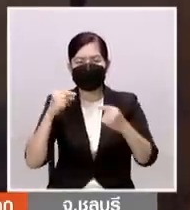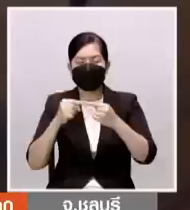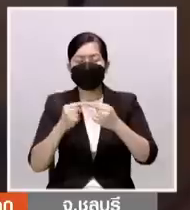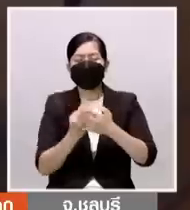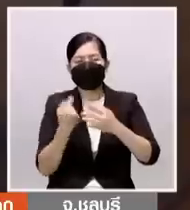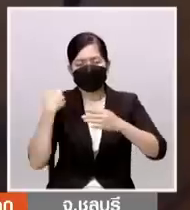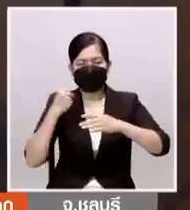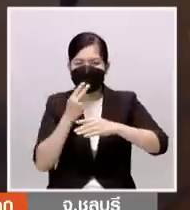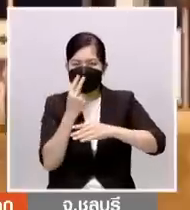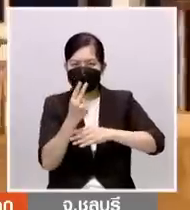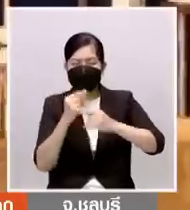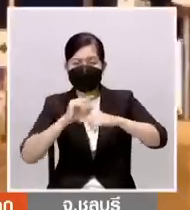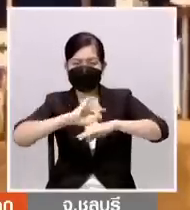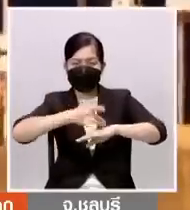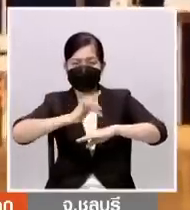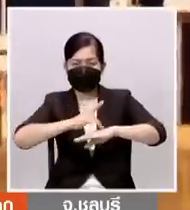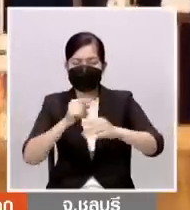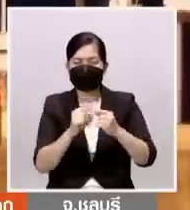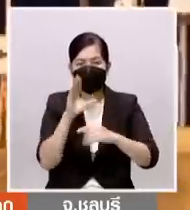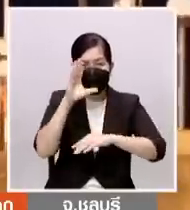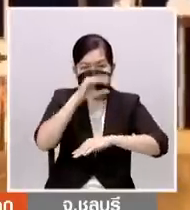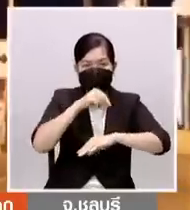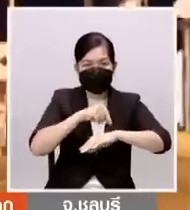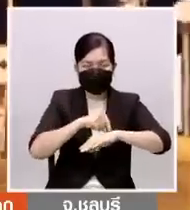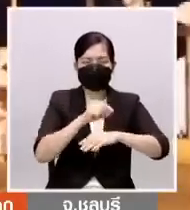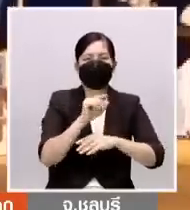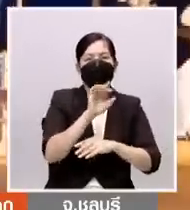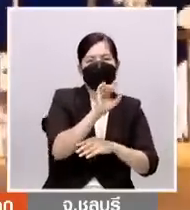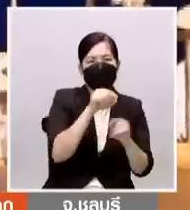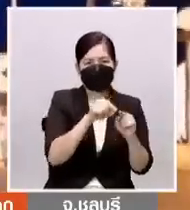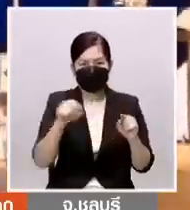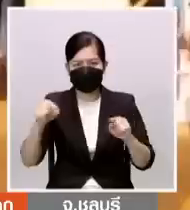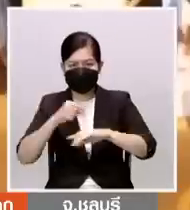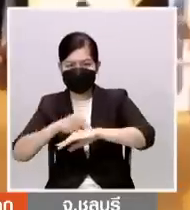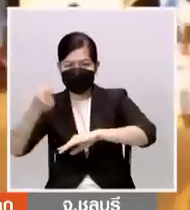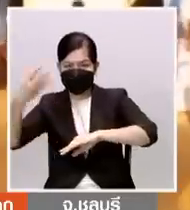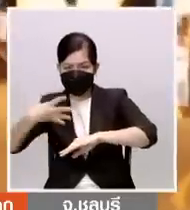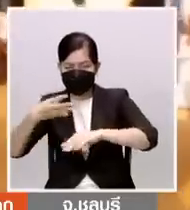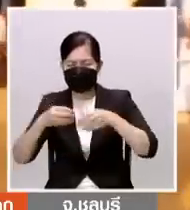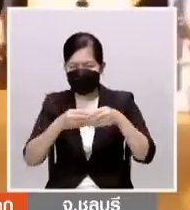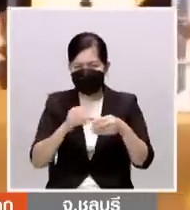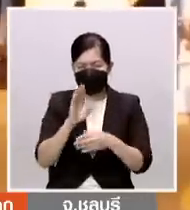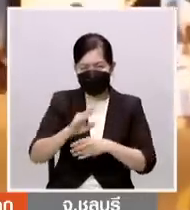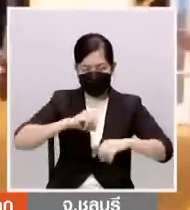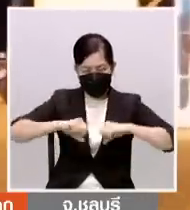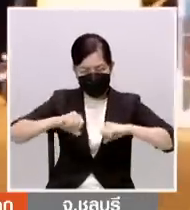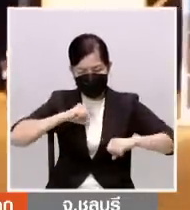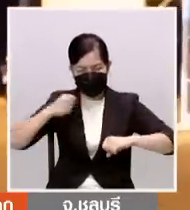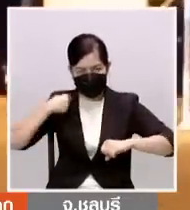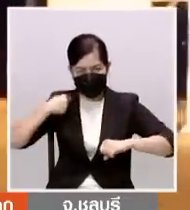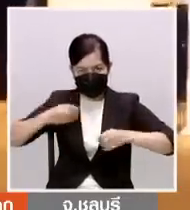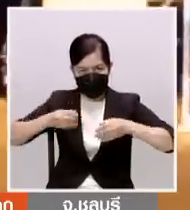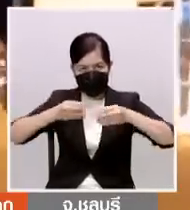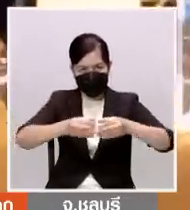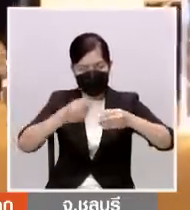าสามมุกตั้งแต่ช่วง2ทุ่มถึงตี4เพราะว่ากลุ่มวัยรุ่นเนี่ยมักจะรวมตัวกันมาสังสรรค์ดื่มกินกันบริเวณริม